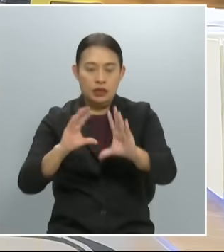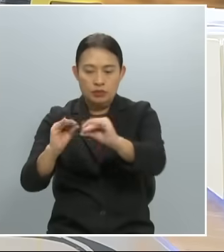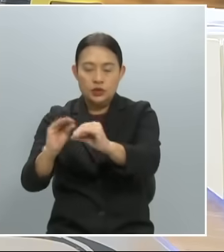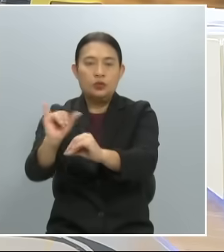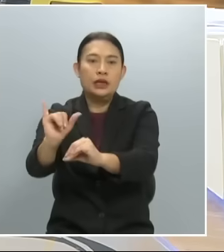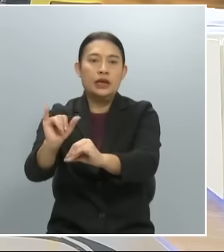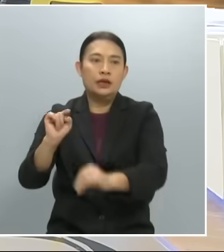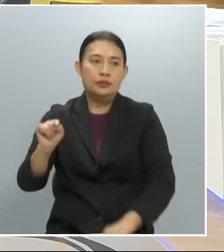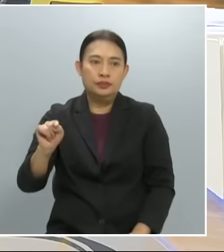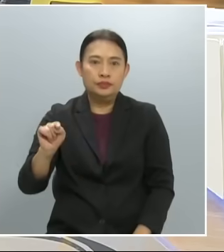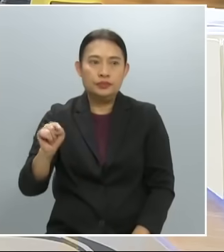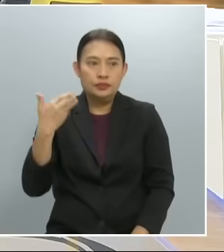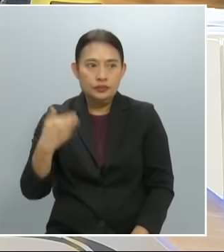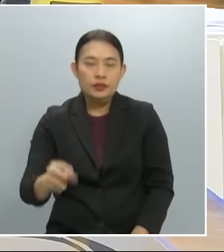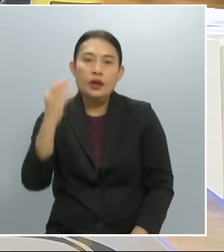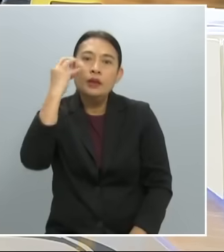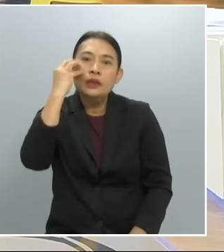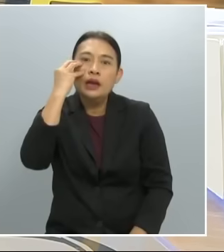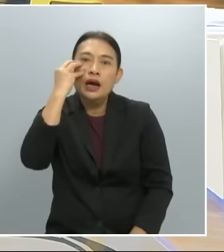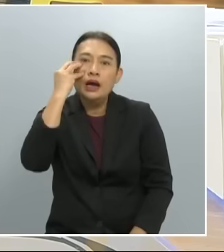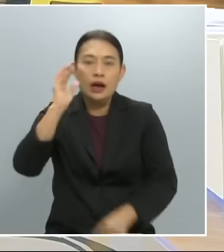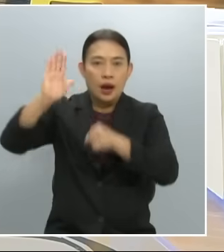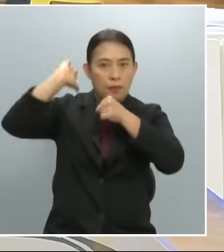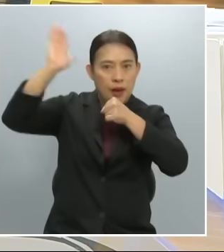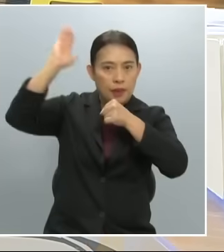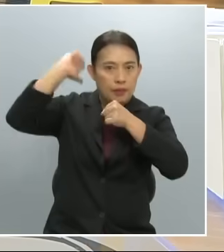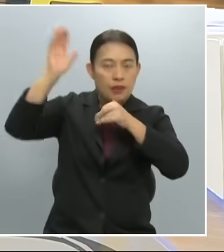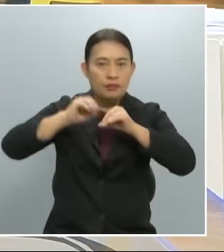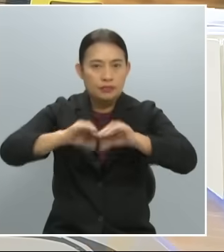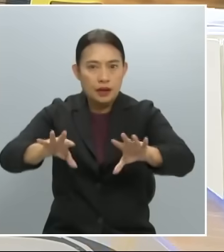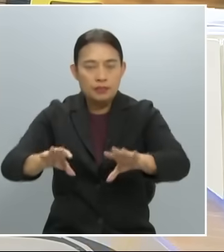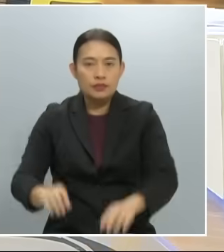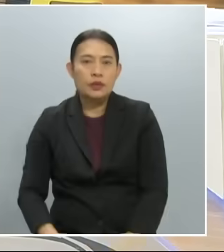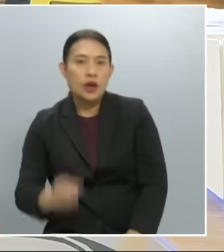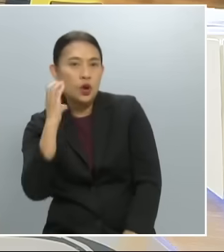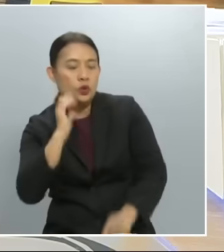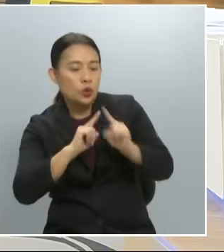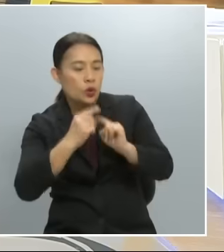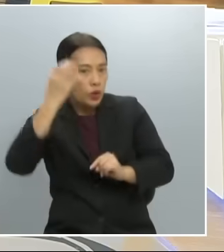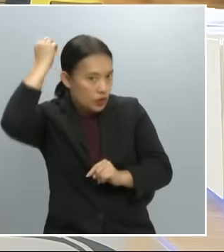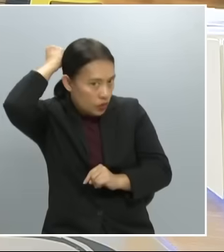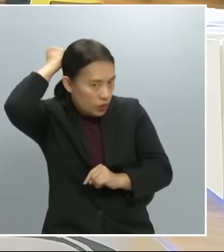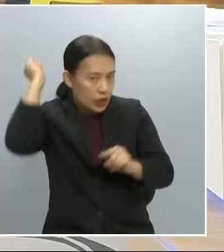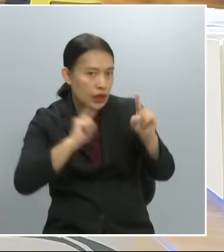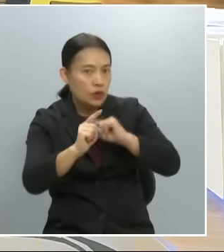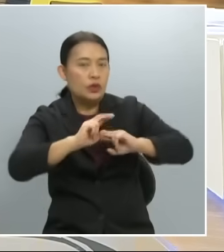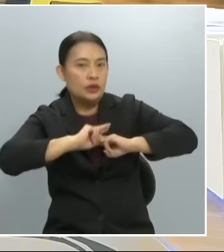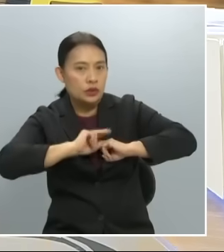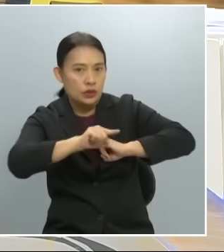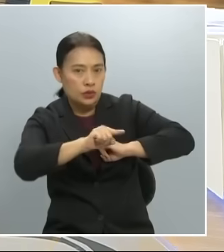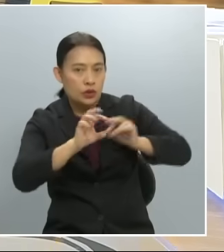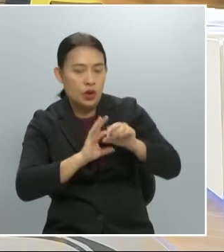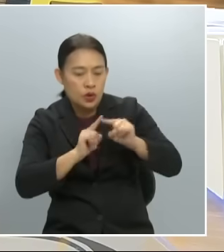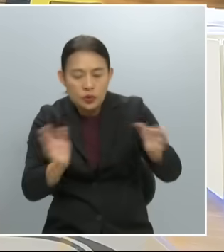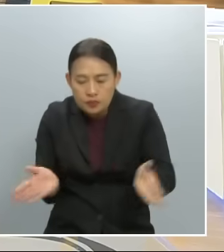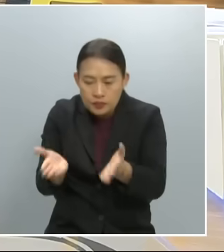ค่ะ คุณพิธาแถลงบอกว่าได้โทรคุยกับอุ๊งอิ๊งเป็นการส่วนตัว ค่ะ แสดงความยินดีซึ่งกันและกัน